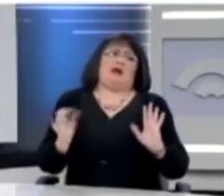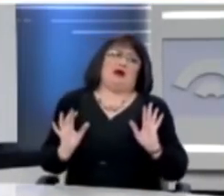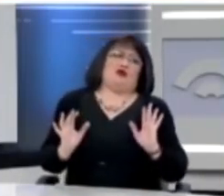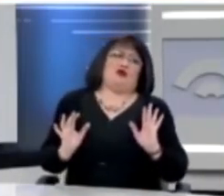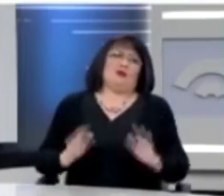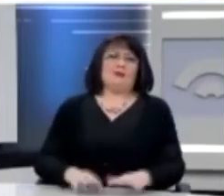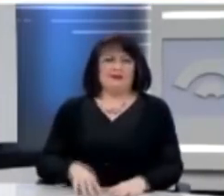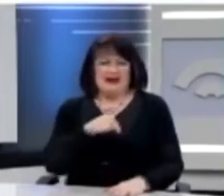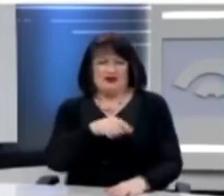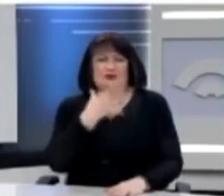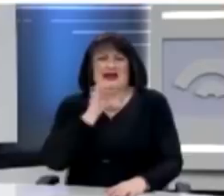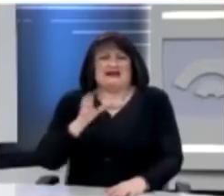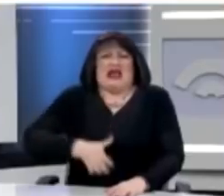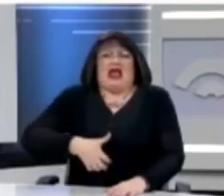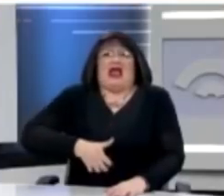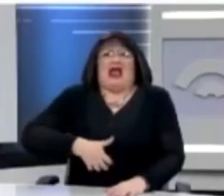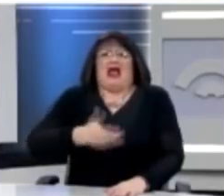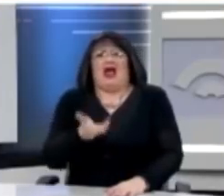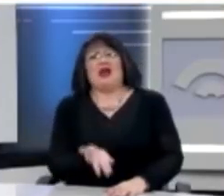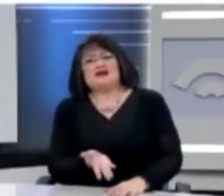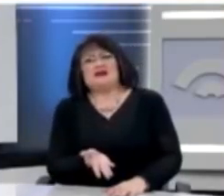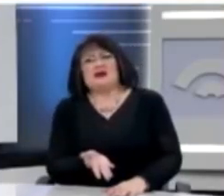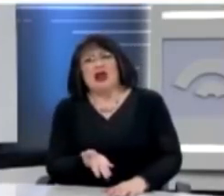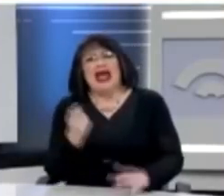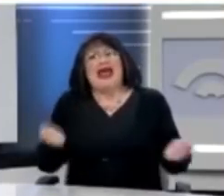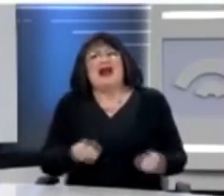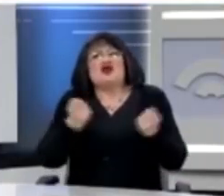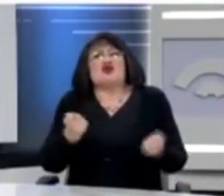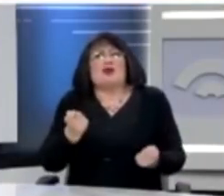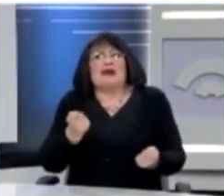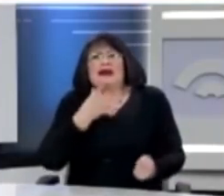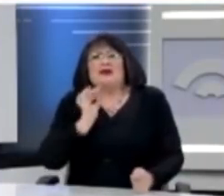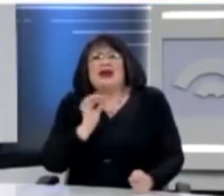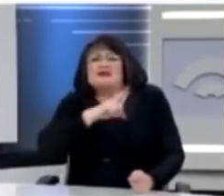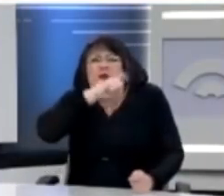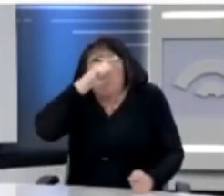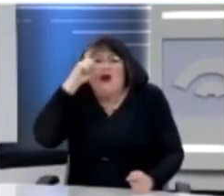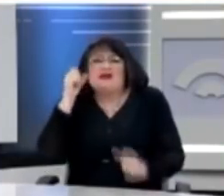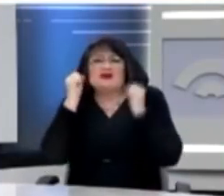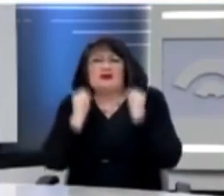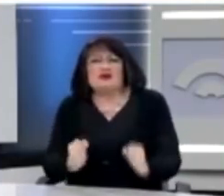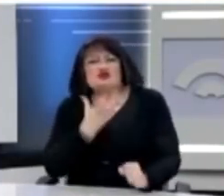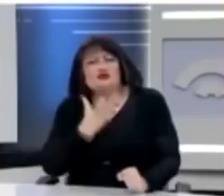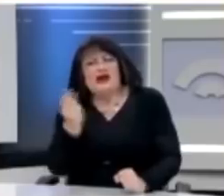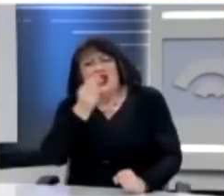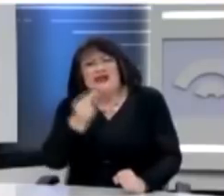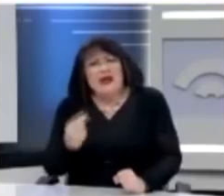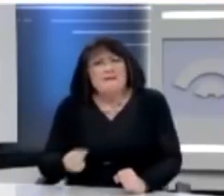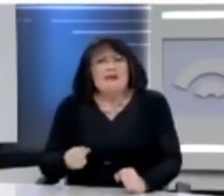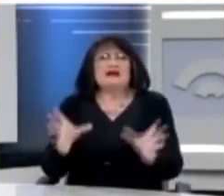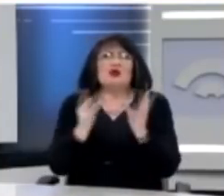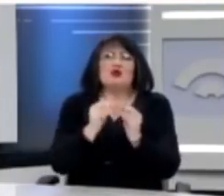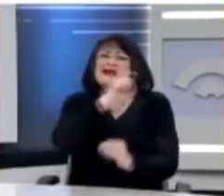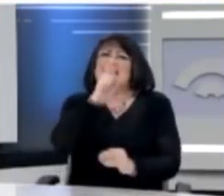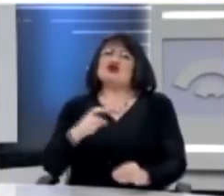ήταν για γέλια αν δεν μιλούσαμε για ένα πραγματικό δράμα που βιώνουν οι εργαζόμενοι, δηλαδή για τόσο σοβαρά κρίσιμα ζητήματα που αφορούν την